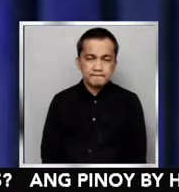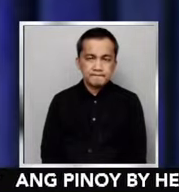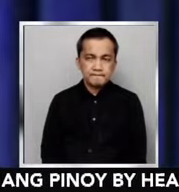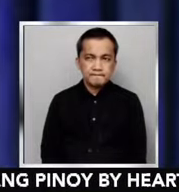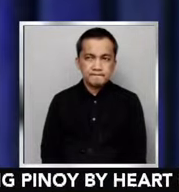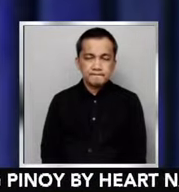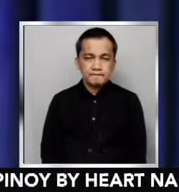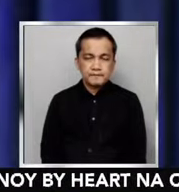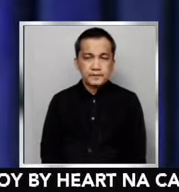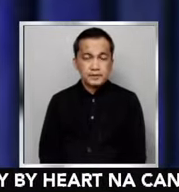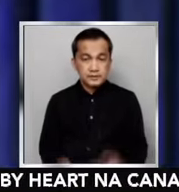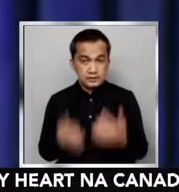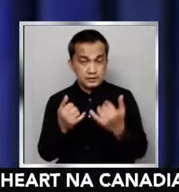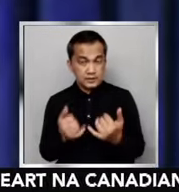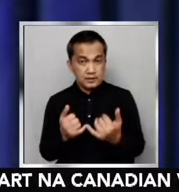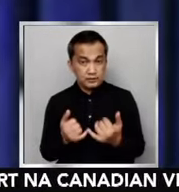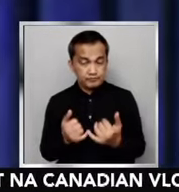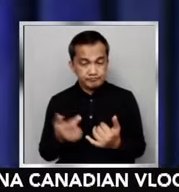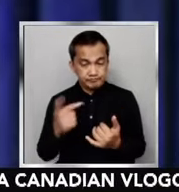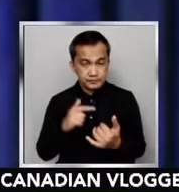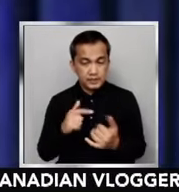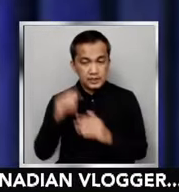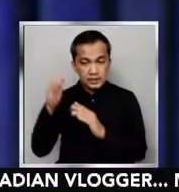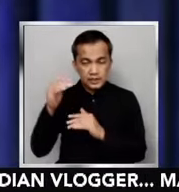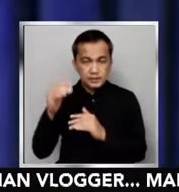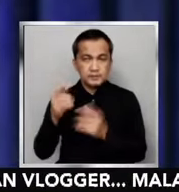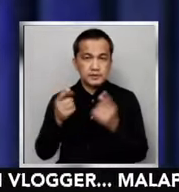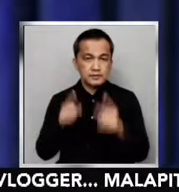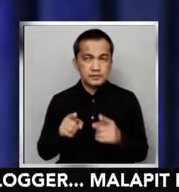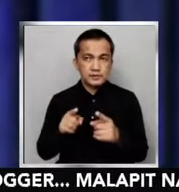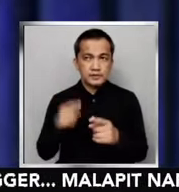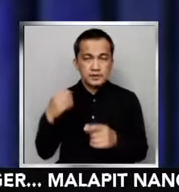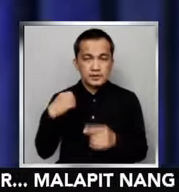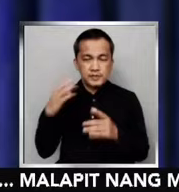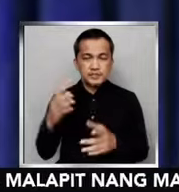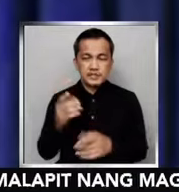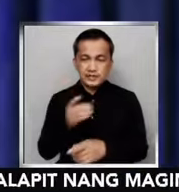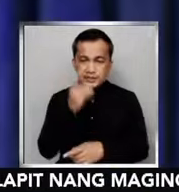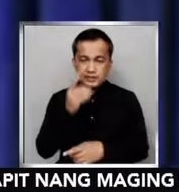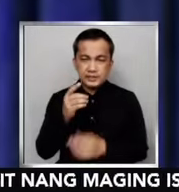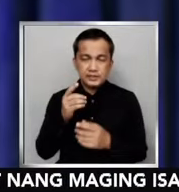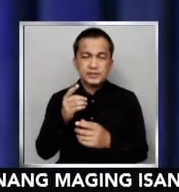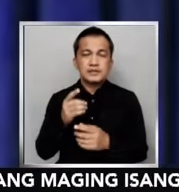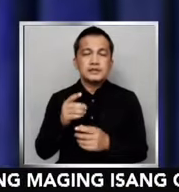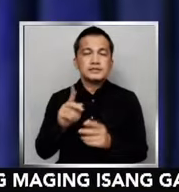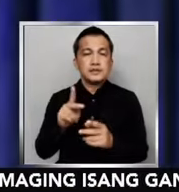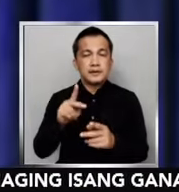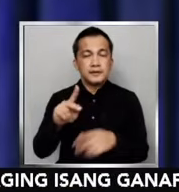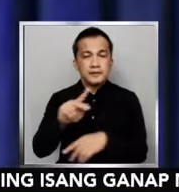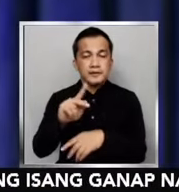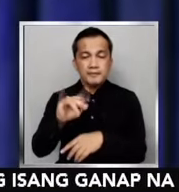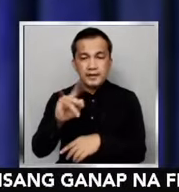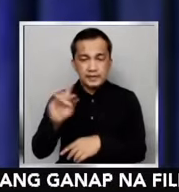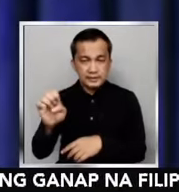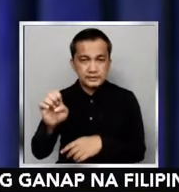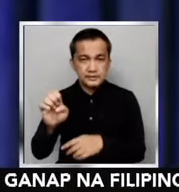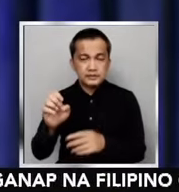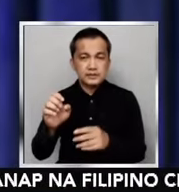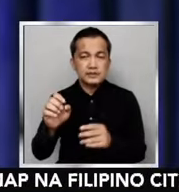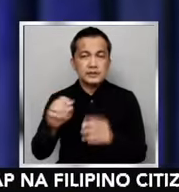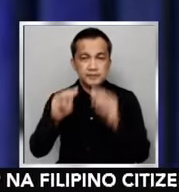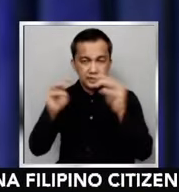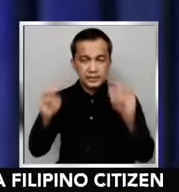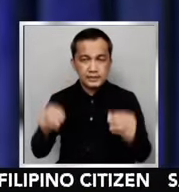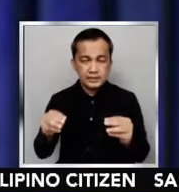sa mga oras na ito ay inaasahang nagaganap na ang official dinner sa palasia ng malacanyang bukas ay magalay si prime minister anwar